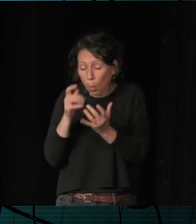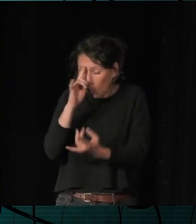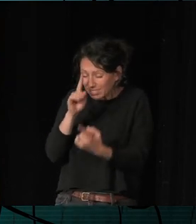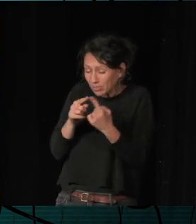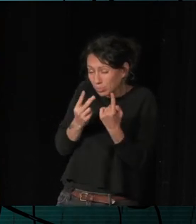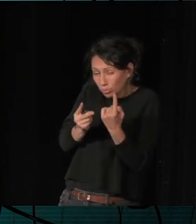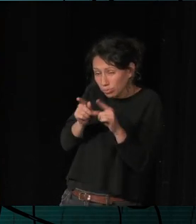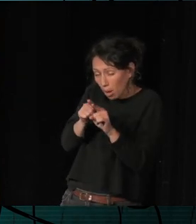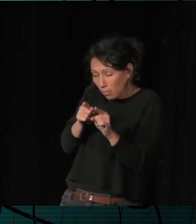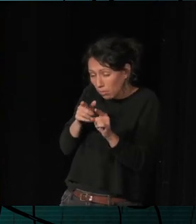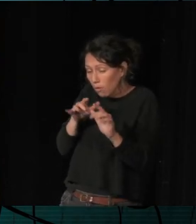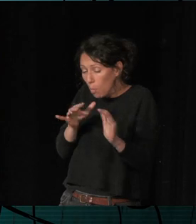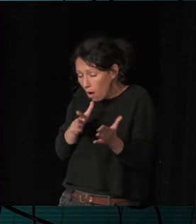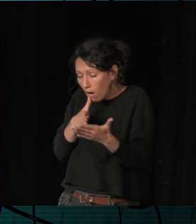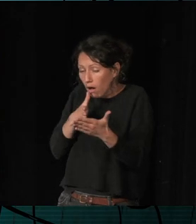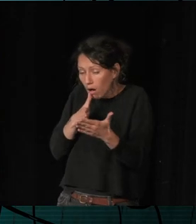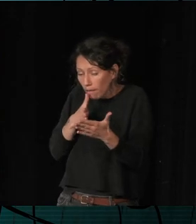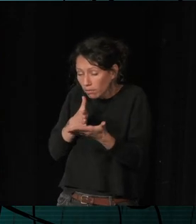je pense qu'il y a un truc comme ça, en fait, entre